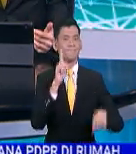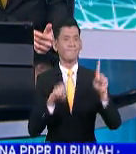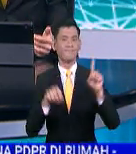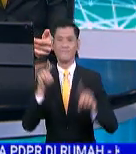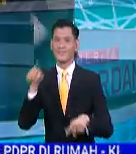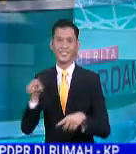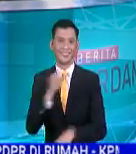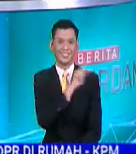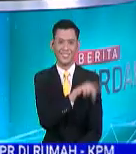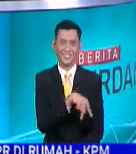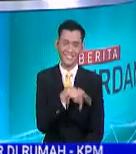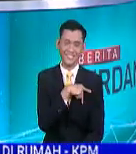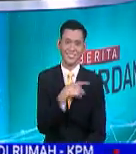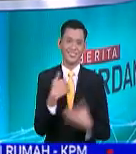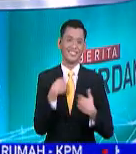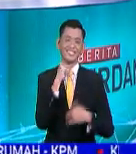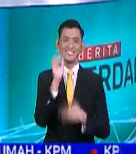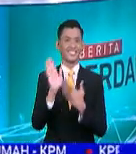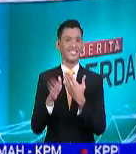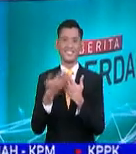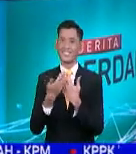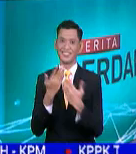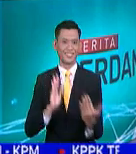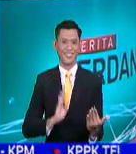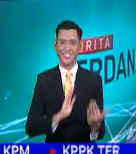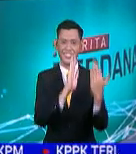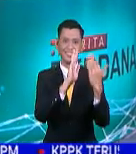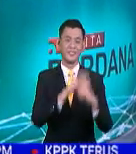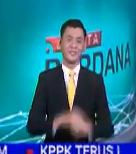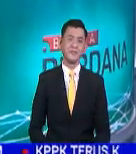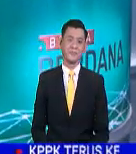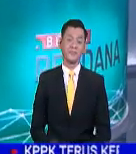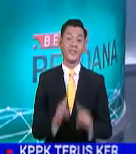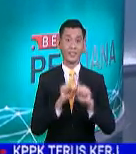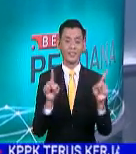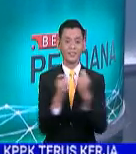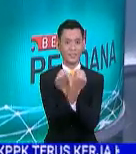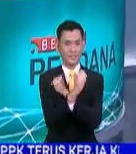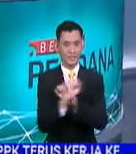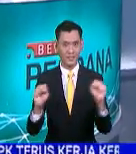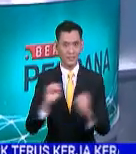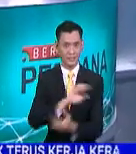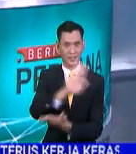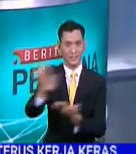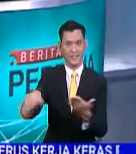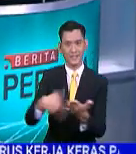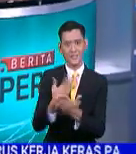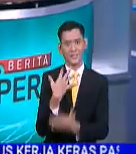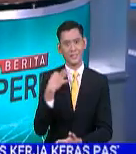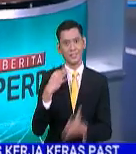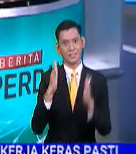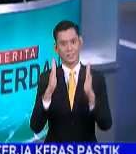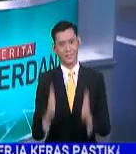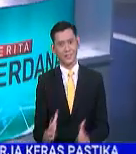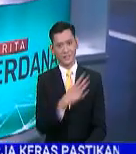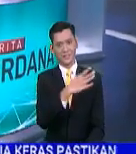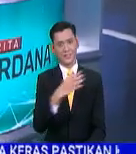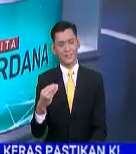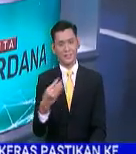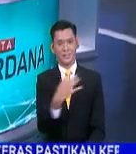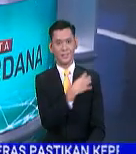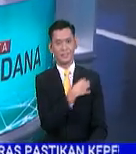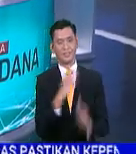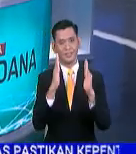pelbagai karena dan bukan senang menanganinya. Ya Hazel, namun kesediaan kesemua sukarelawan dan pegawai kesihatan melayan